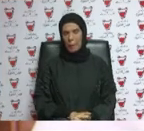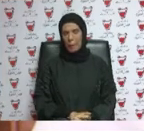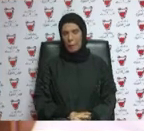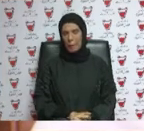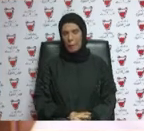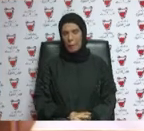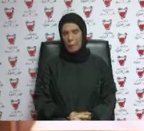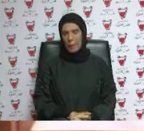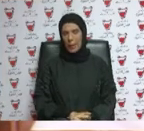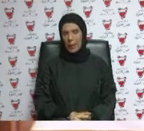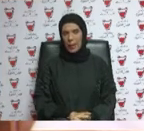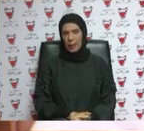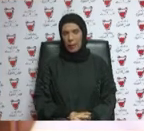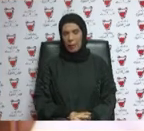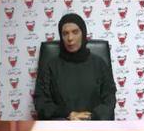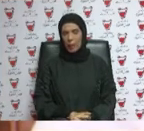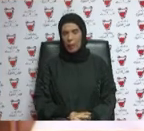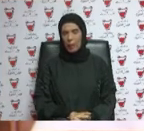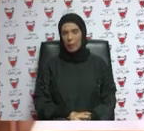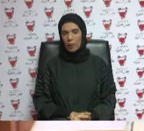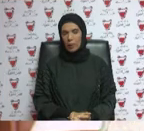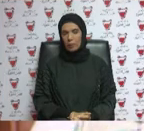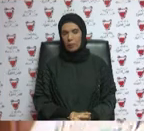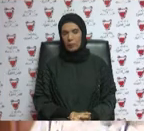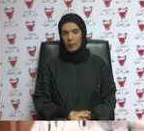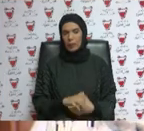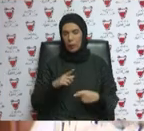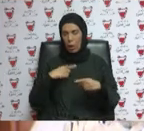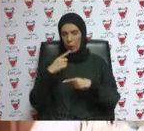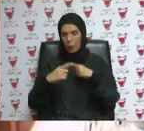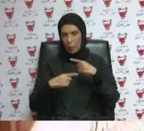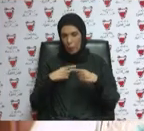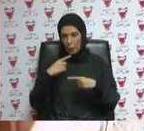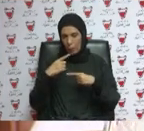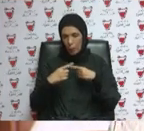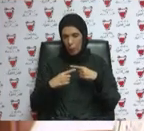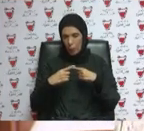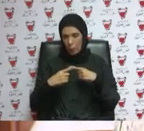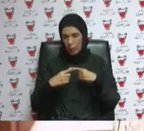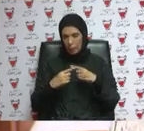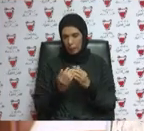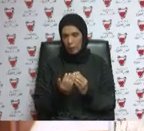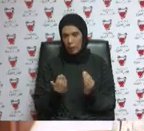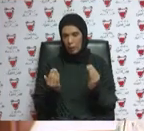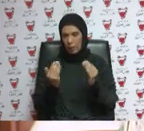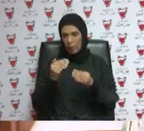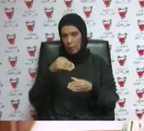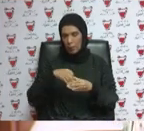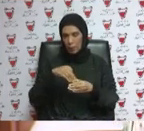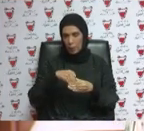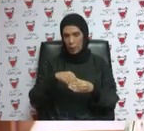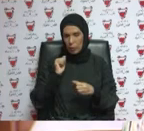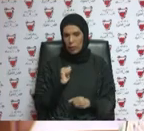وايضا التدابير. طبعا انا بعد احب ان احنا دائما نوجه للبرلمانات